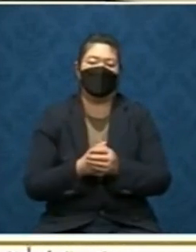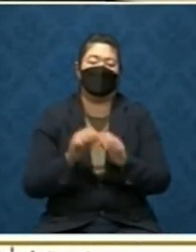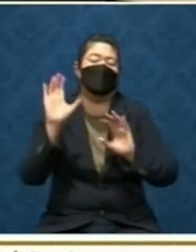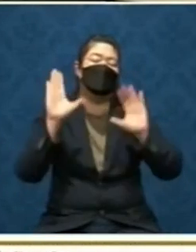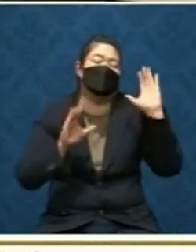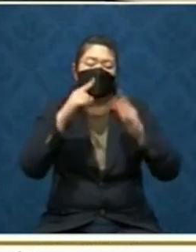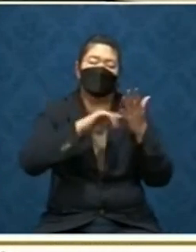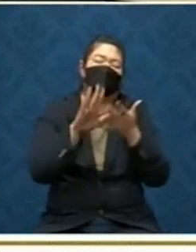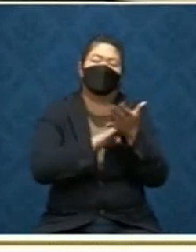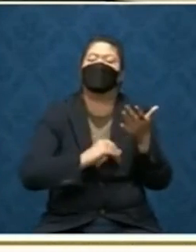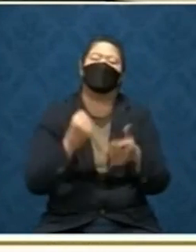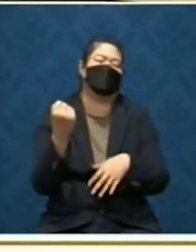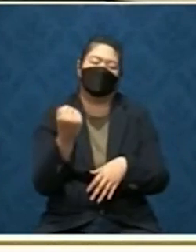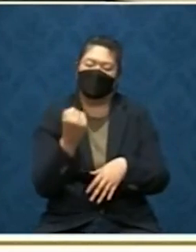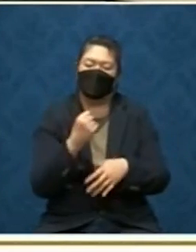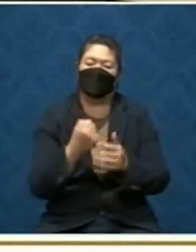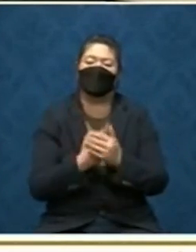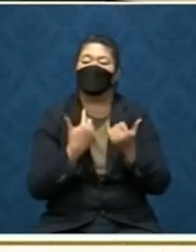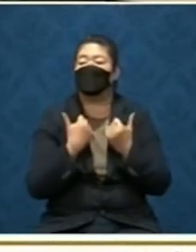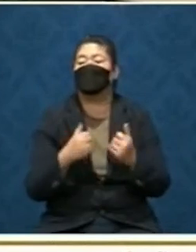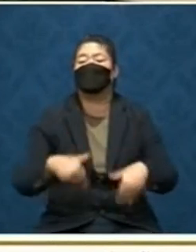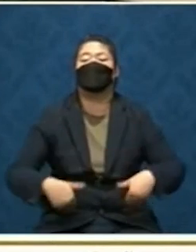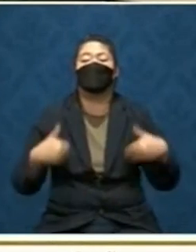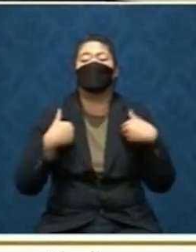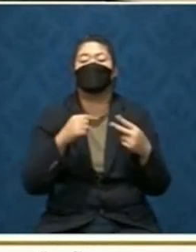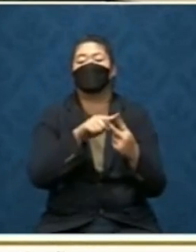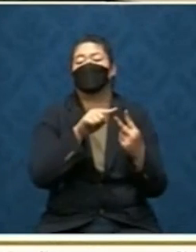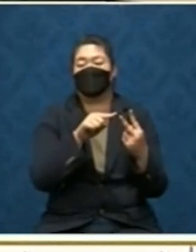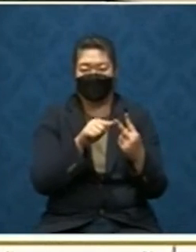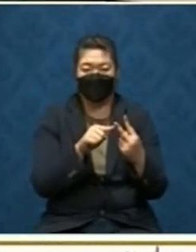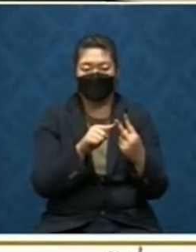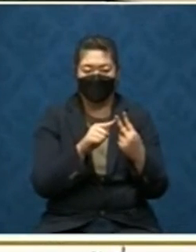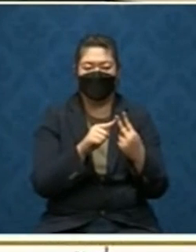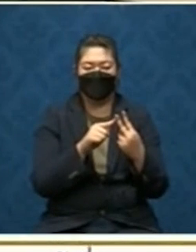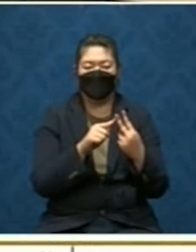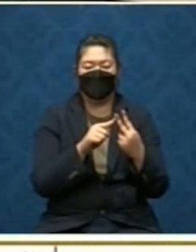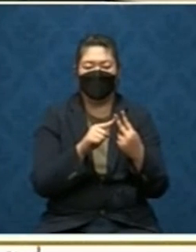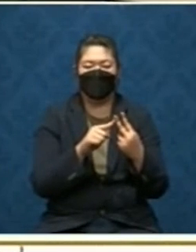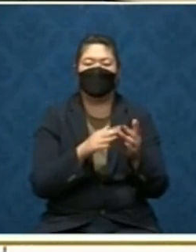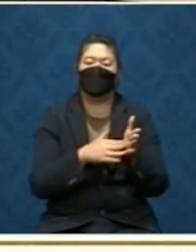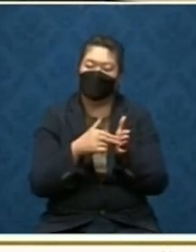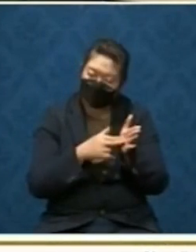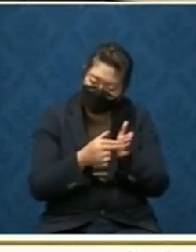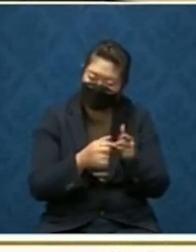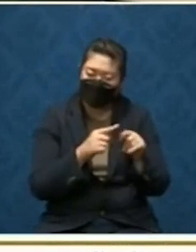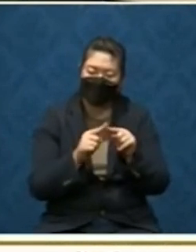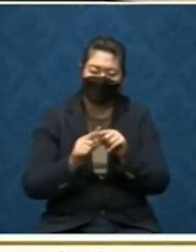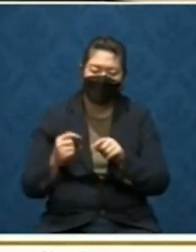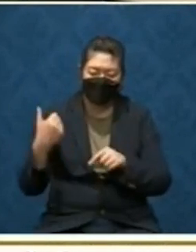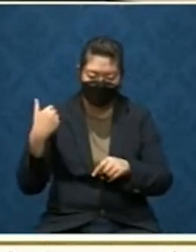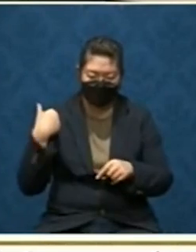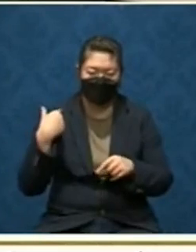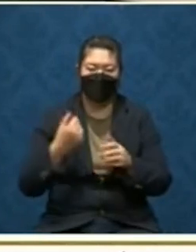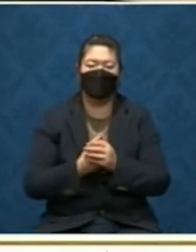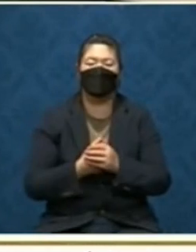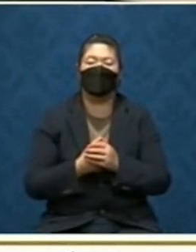ตชีวิตของทั้งสองท่านกำลังนับถอยหลังอยู่ทุกขณะค่ะผู้มีอำนาจสามารถลดความสูญเสียที่จะเ